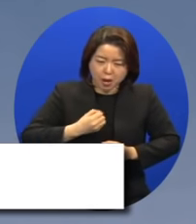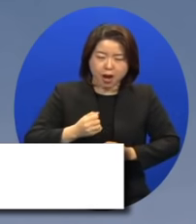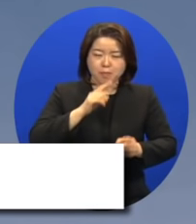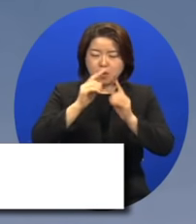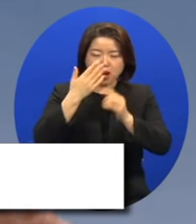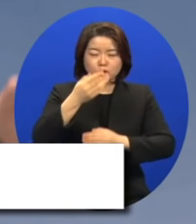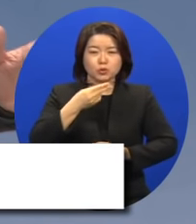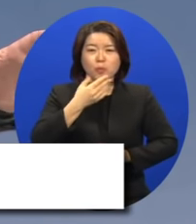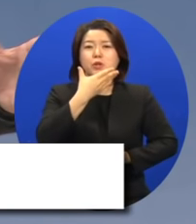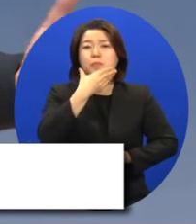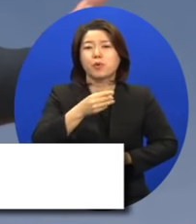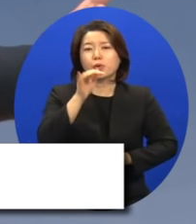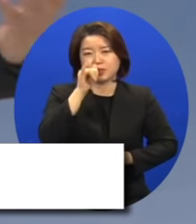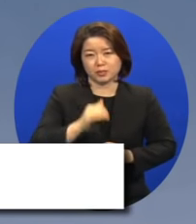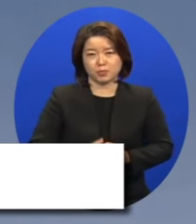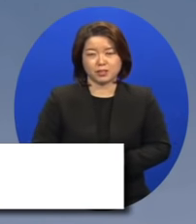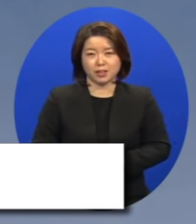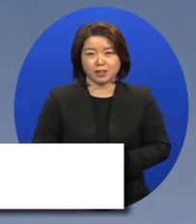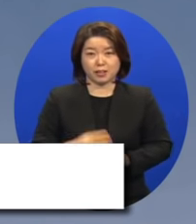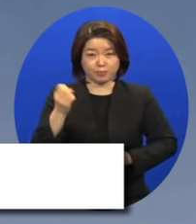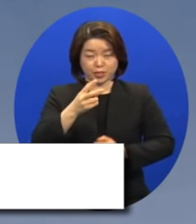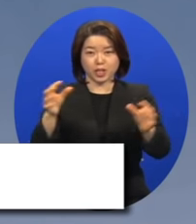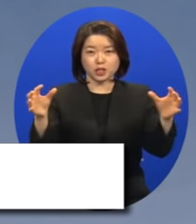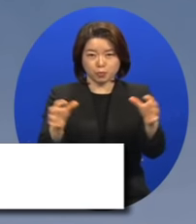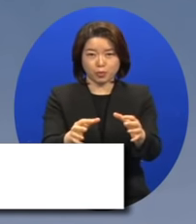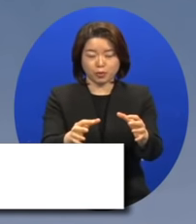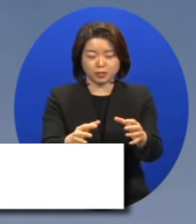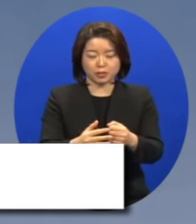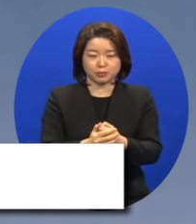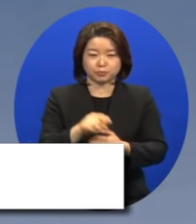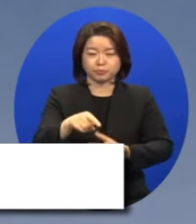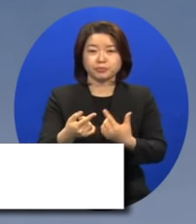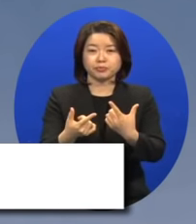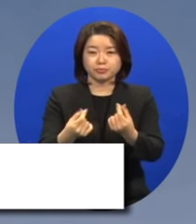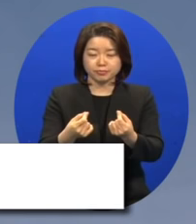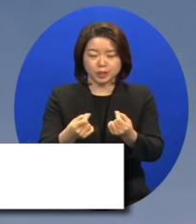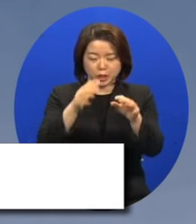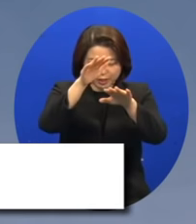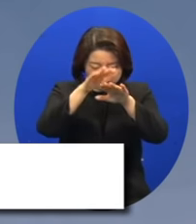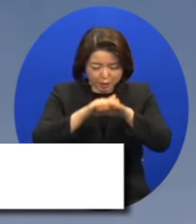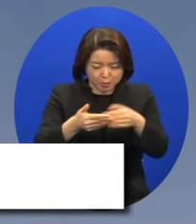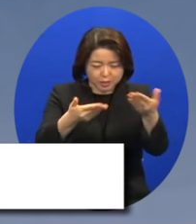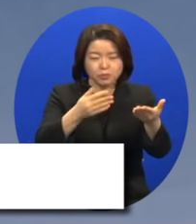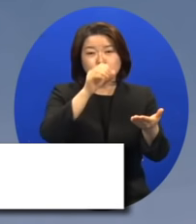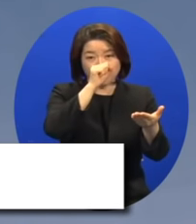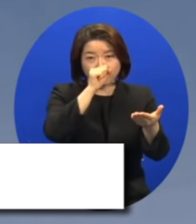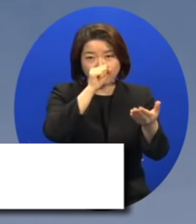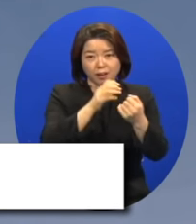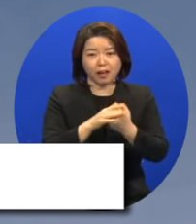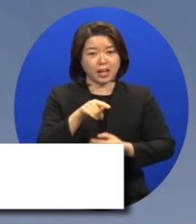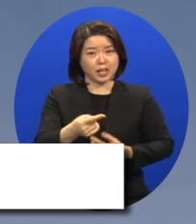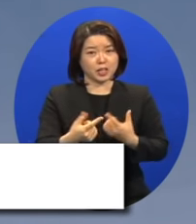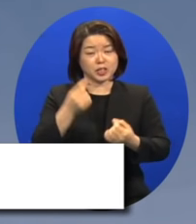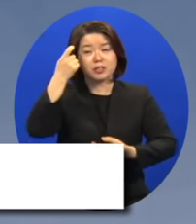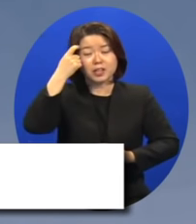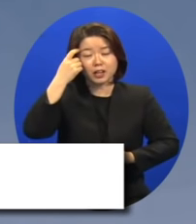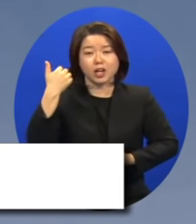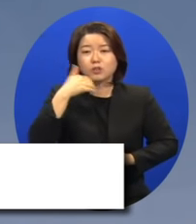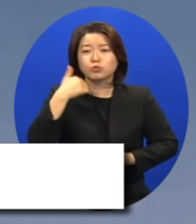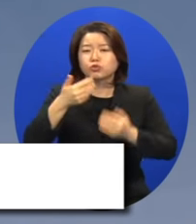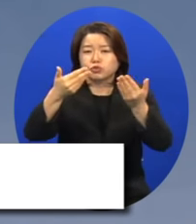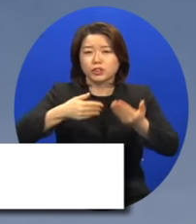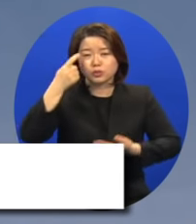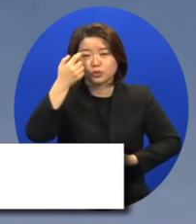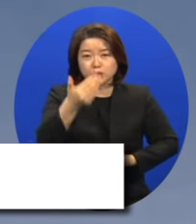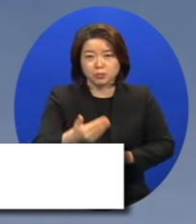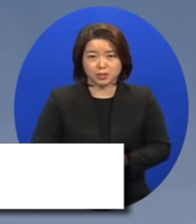입니다.우리가 다시모여서그렇게예배드릴수있으면좋겠어요.도대체누가 우리에게그런생각을하게만드는걸까요